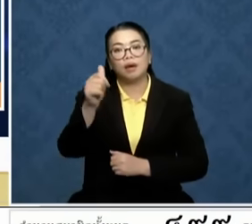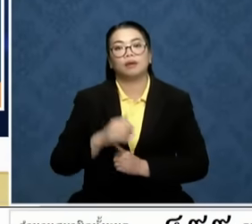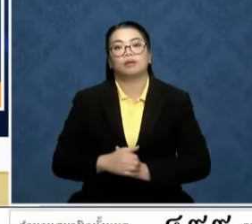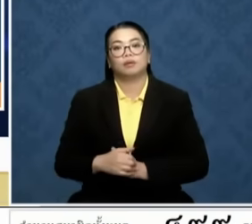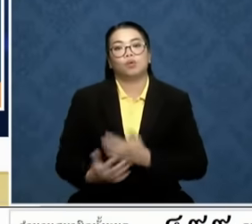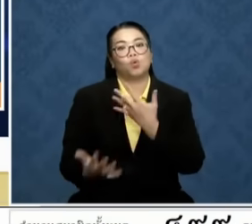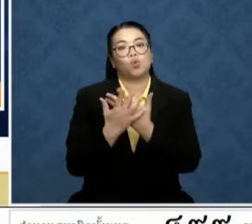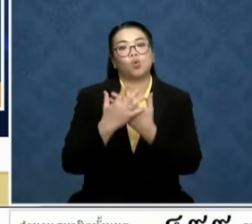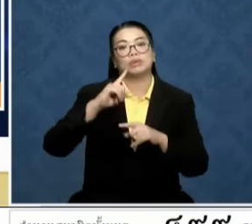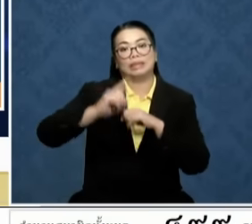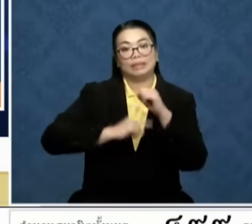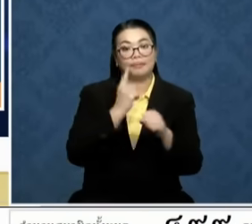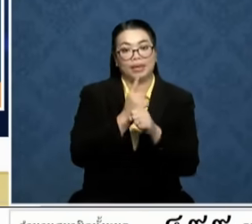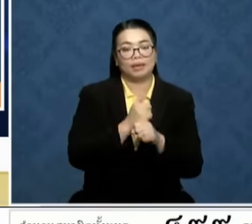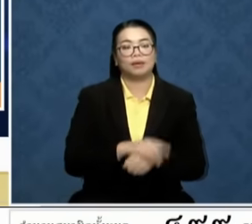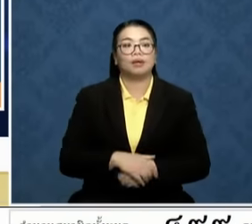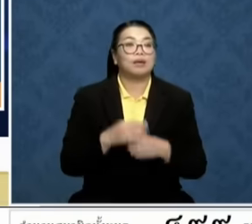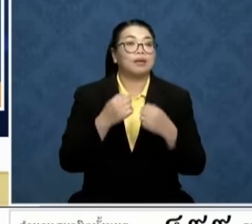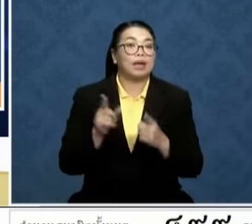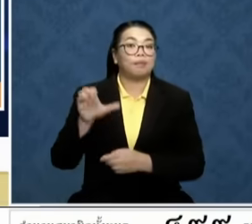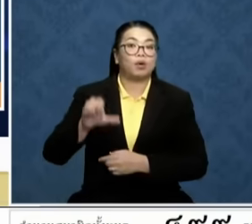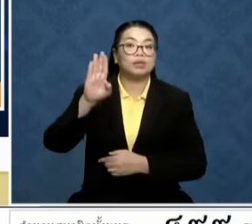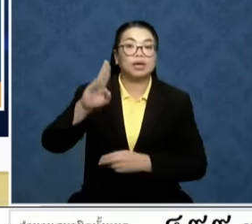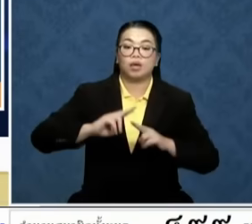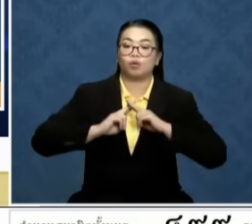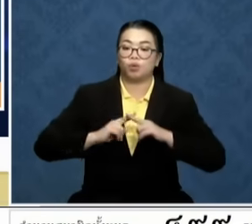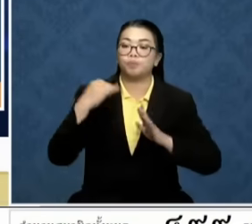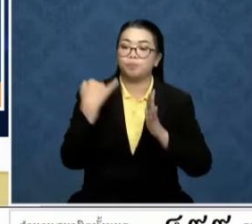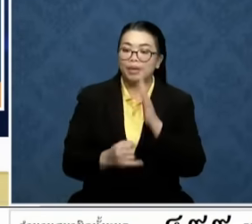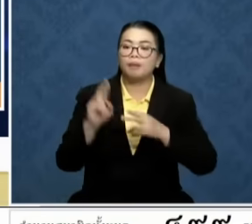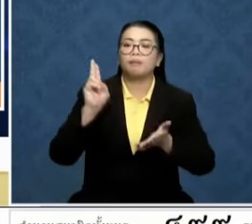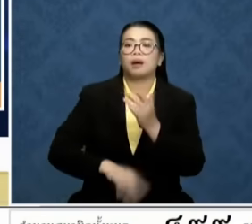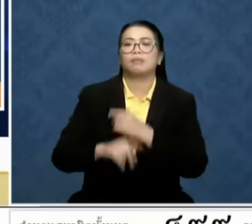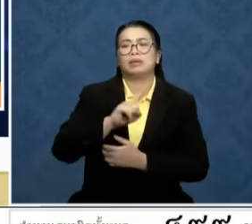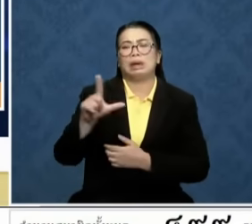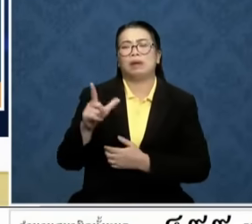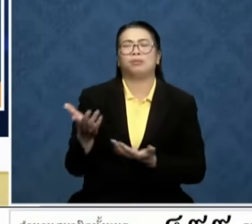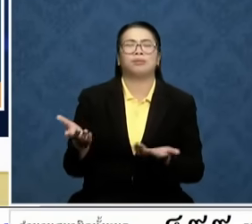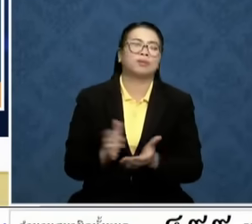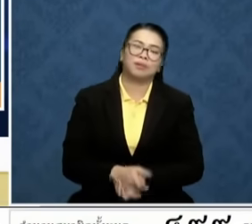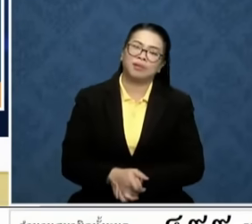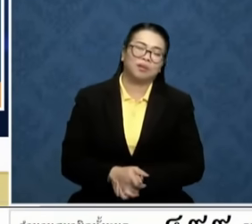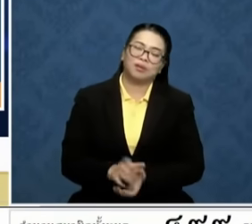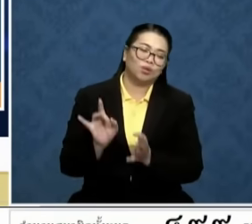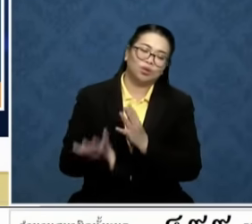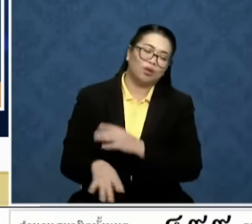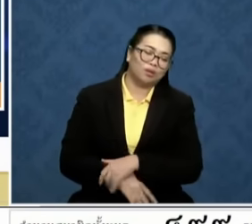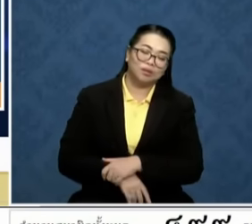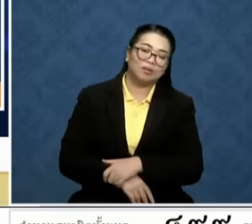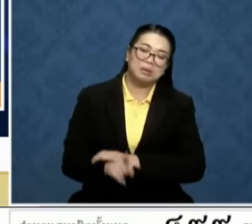แต่ในกรณีอย่างงี้ถ้าบริษัทเอกชนมีความผิดจริงการปรับ 1ล้านบาทนั้นก็ถือว่ากระจอกมาก